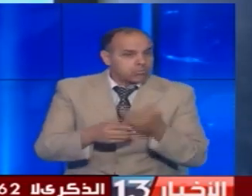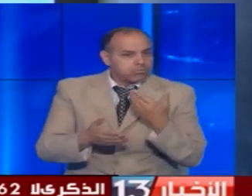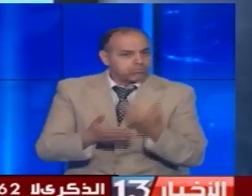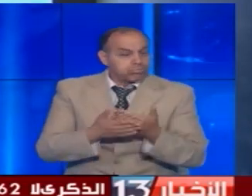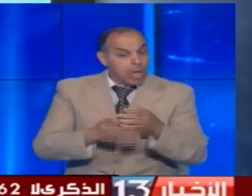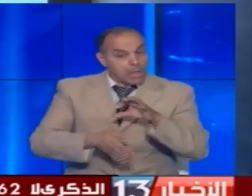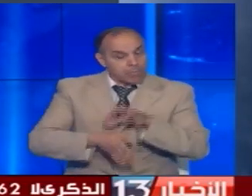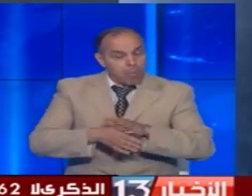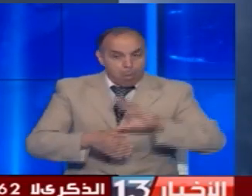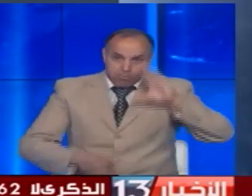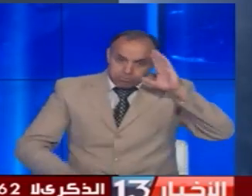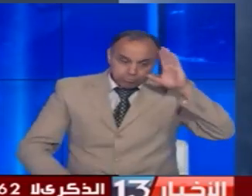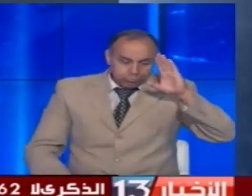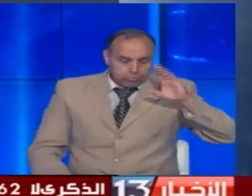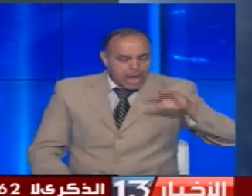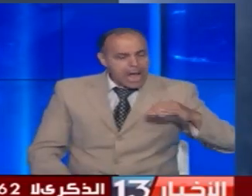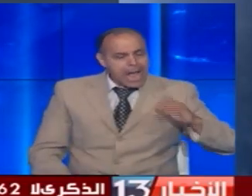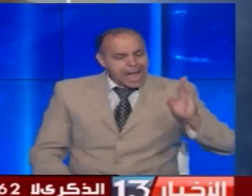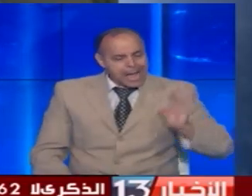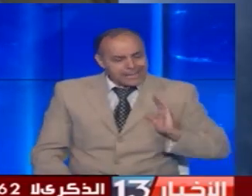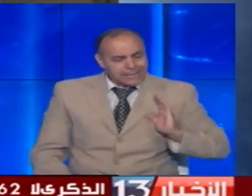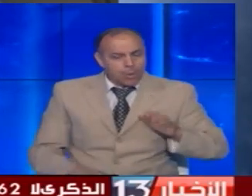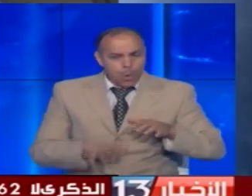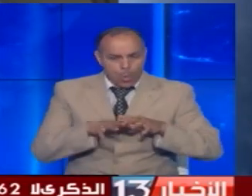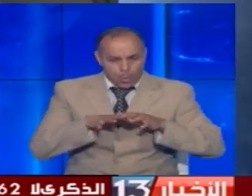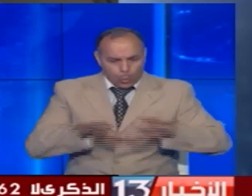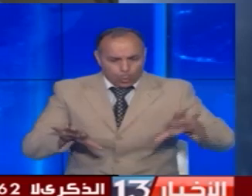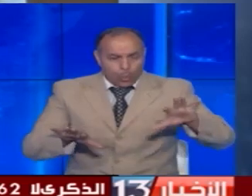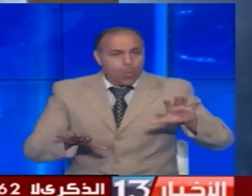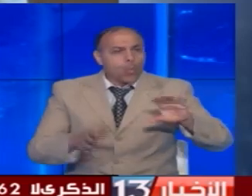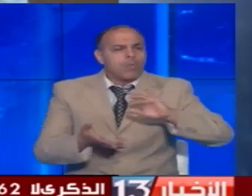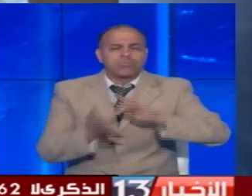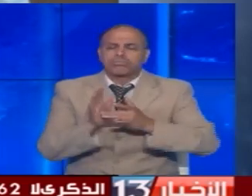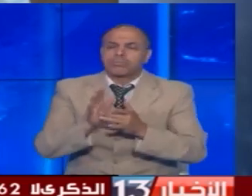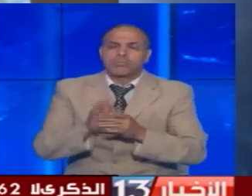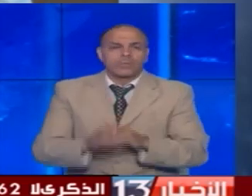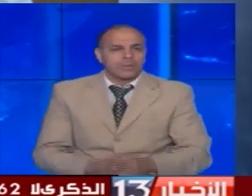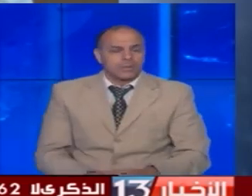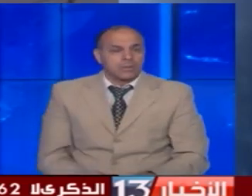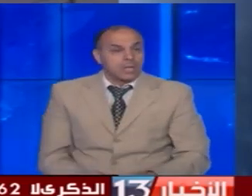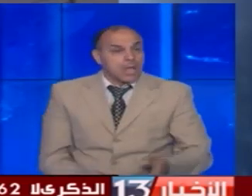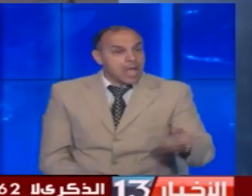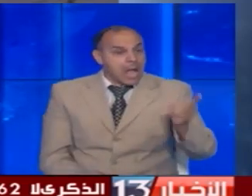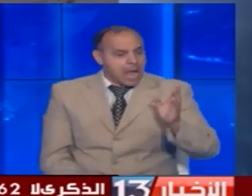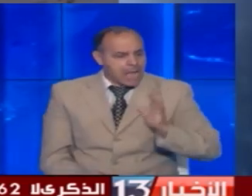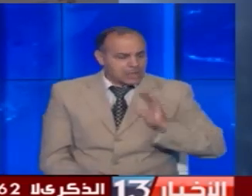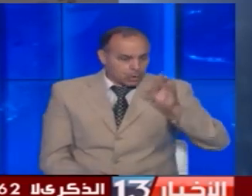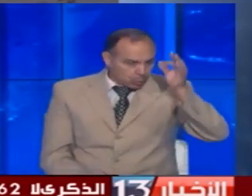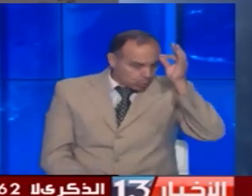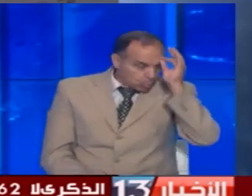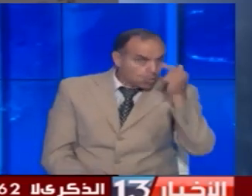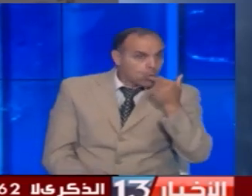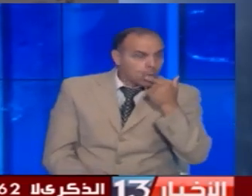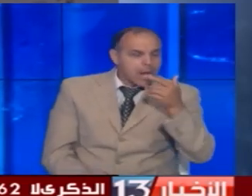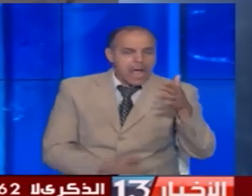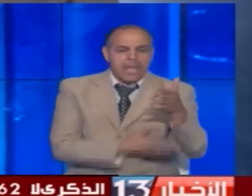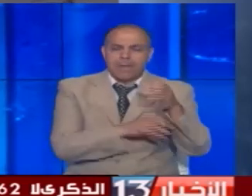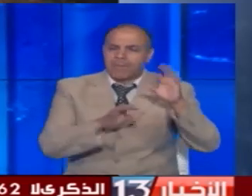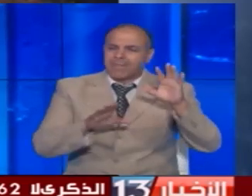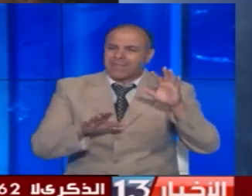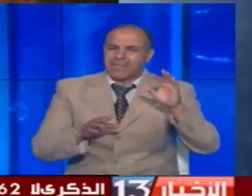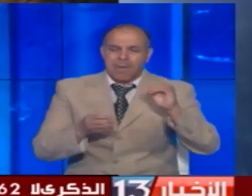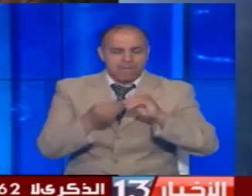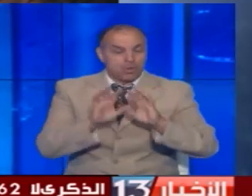طبية عسكرية تشع على كامل أفراد المجتمع. وللجيش الوطني أياد بيضاء خارج